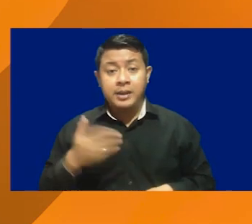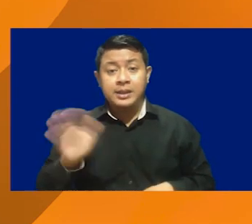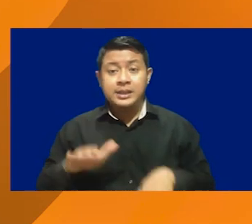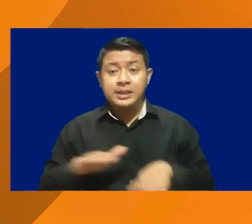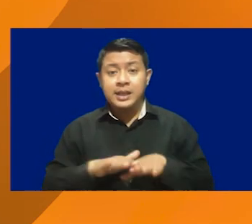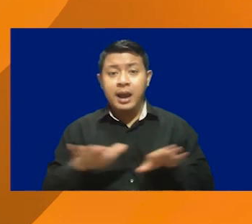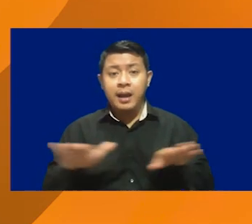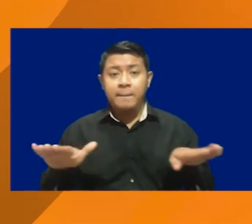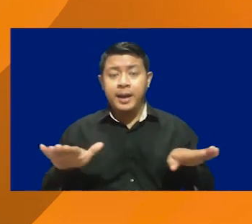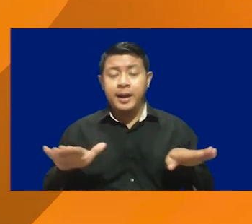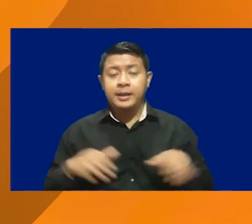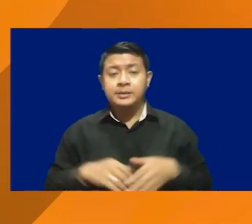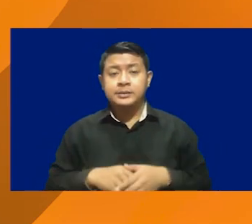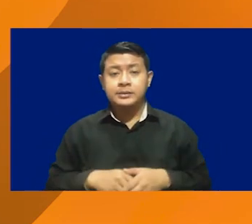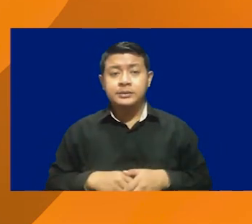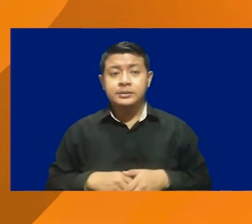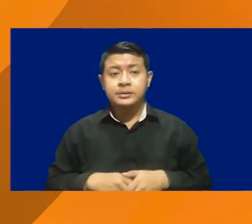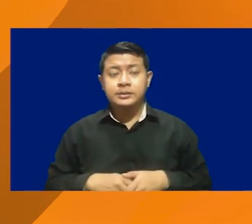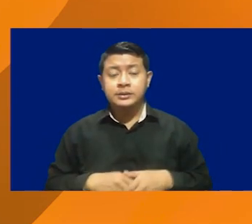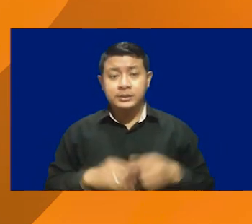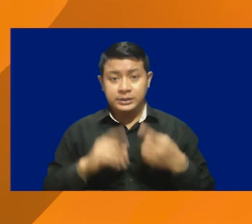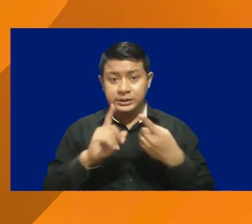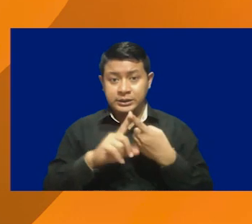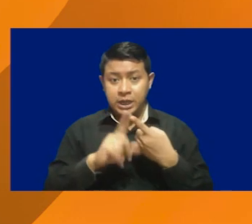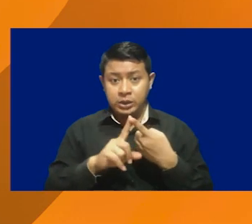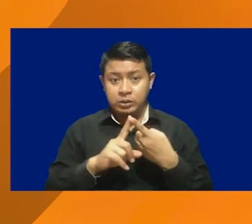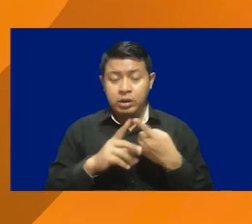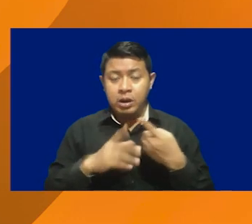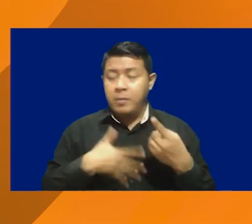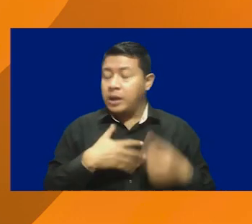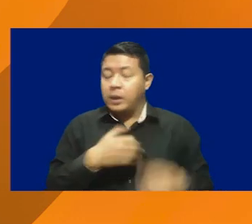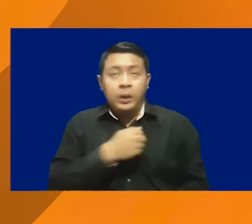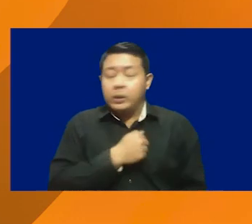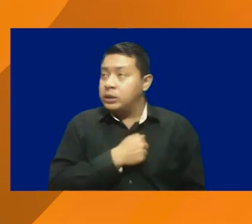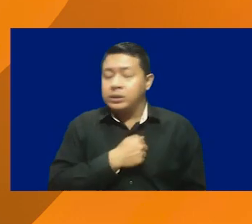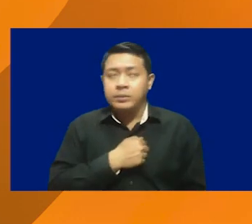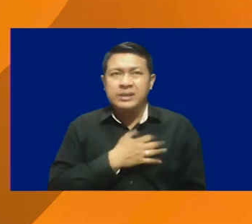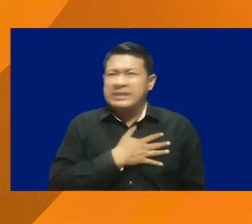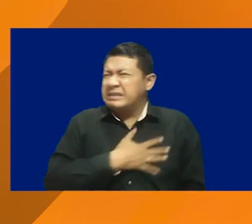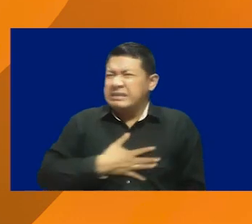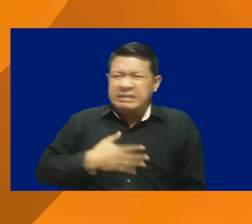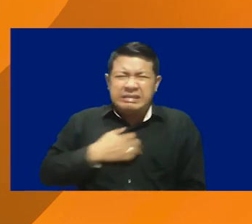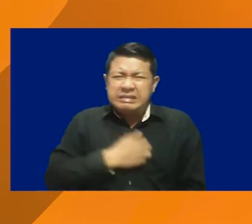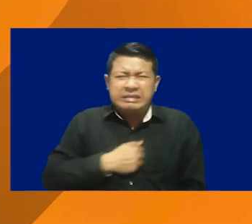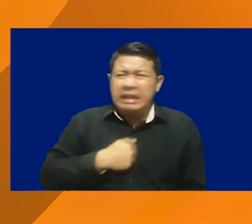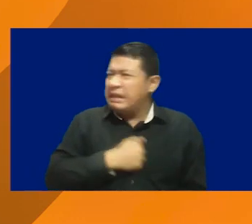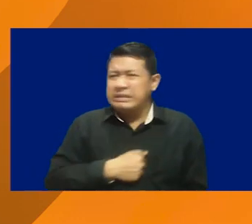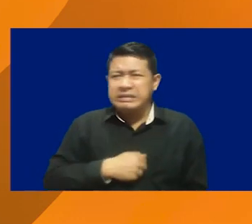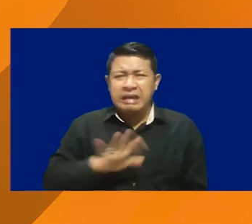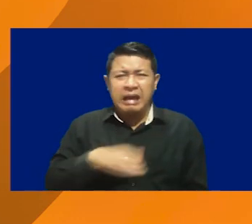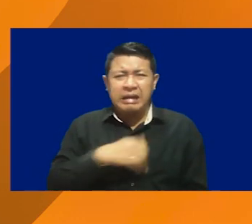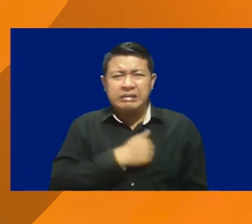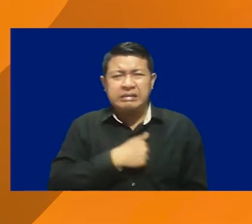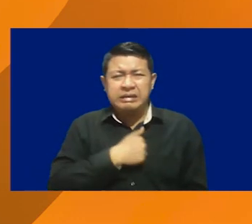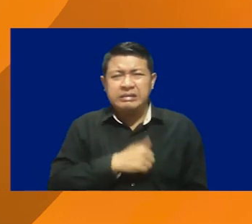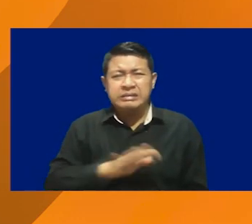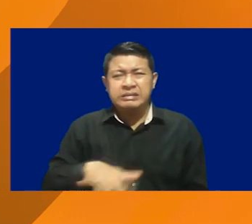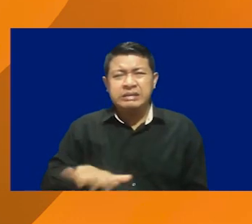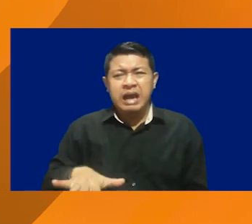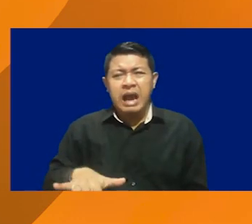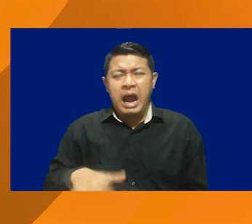apa kalau anak merasa tidak aman? Akibatnya adalah satu, dia akan merasa cemas dan gelisah.